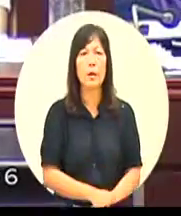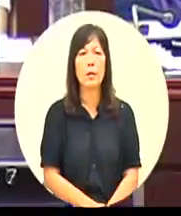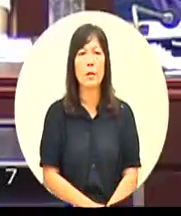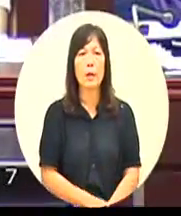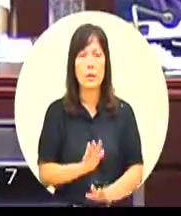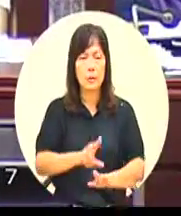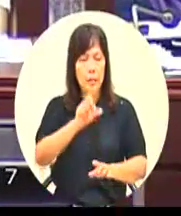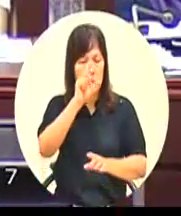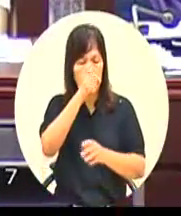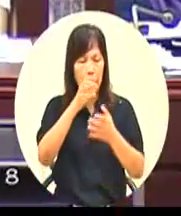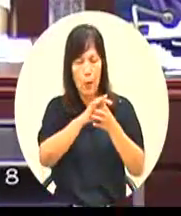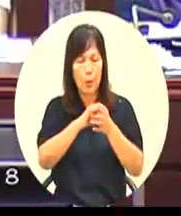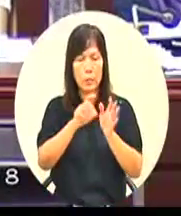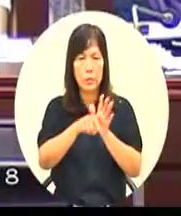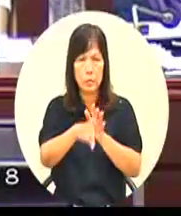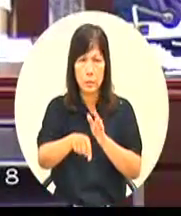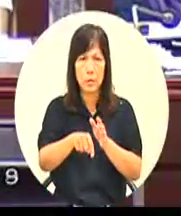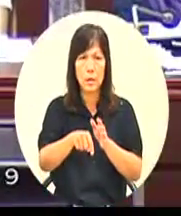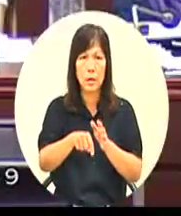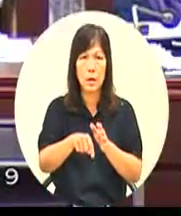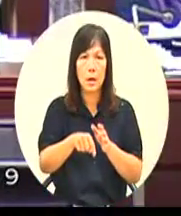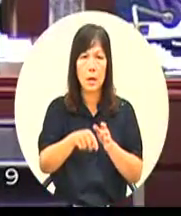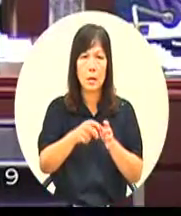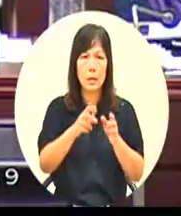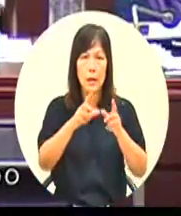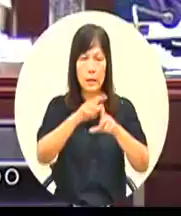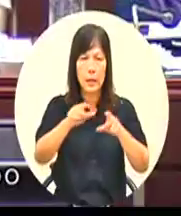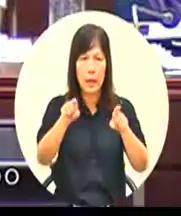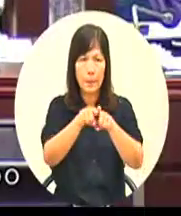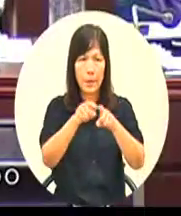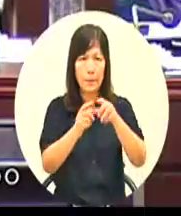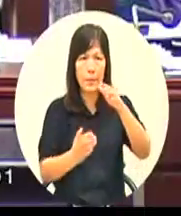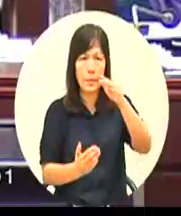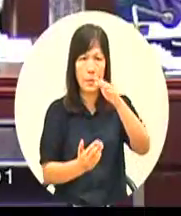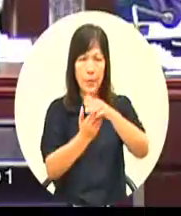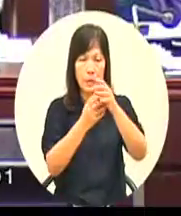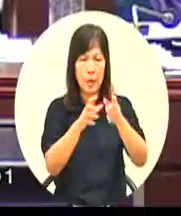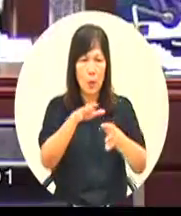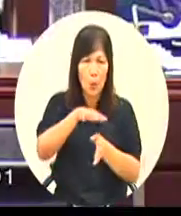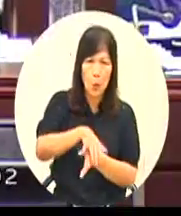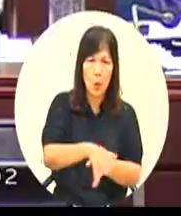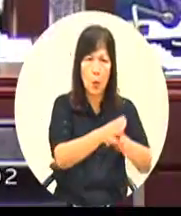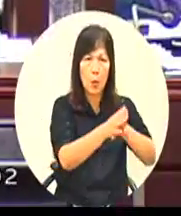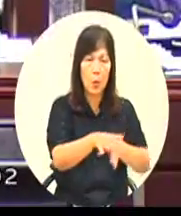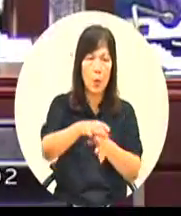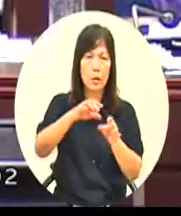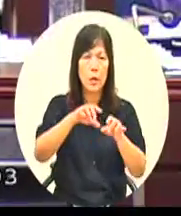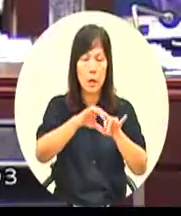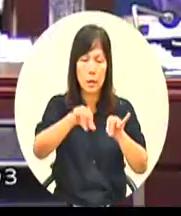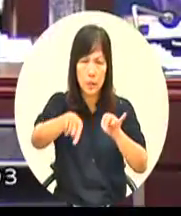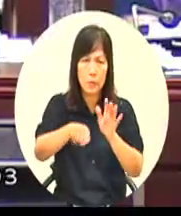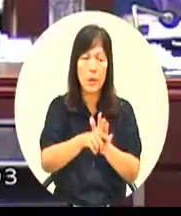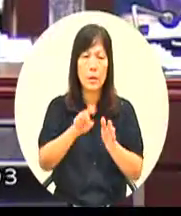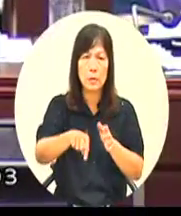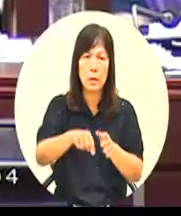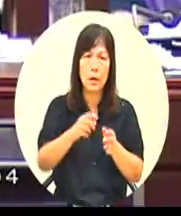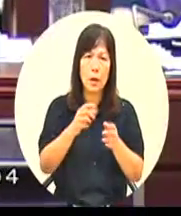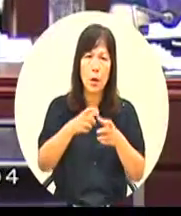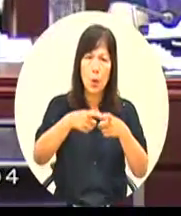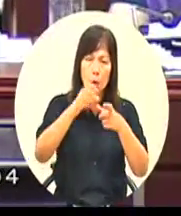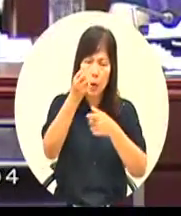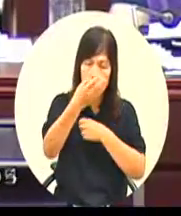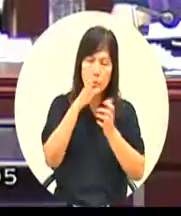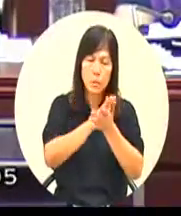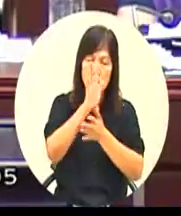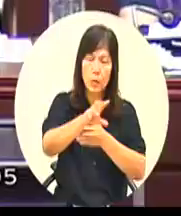别关心的就是这一个就是大坪顶的这个直排轮曲棍球的场所， 在你反应之后，其实9月